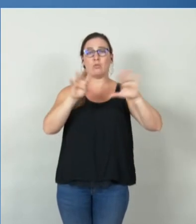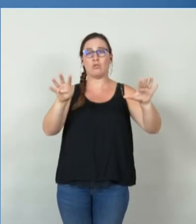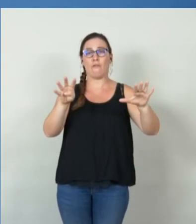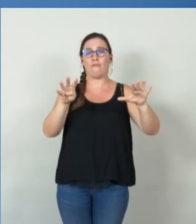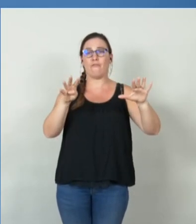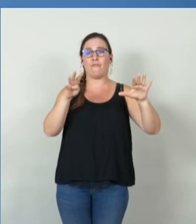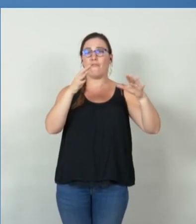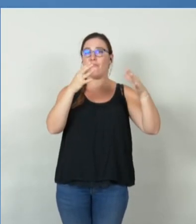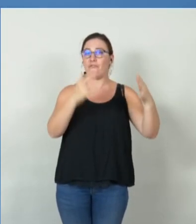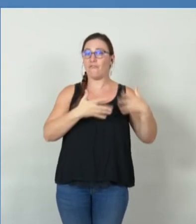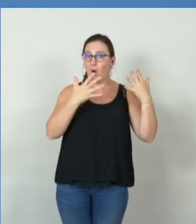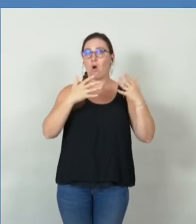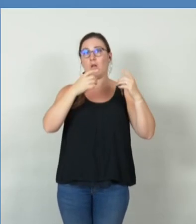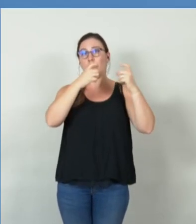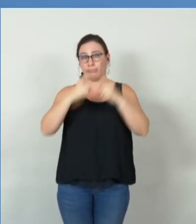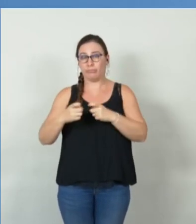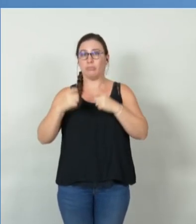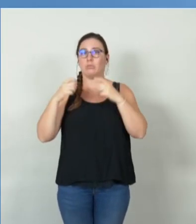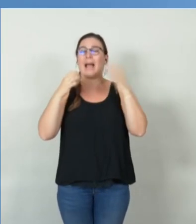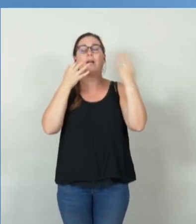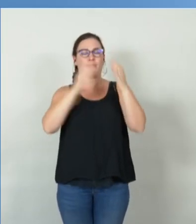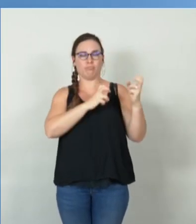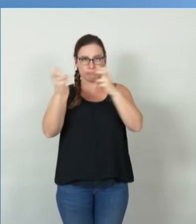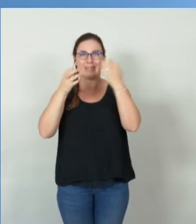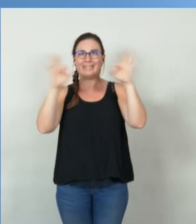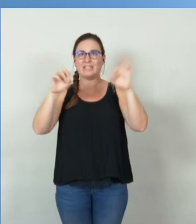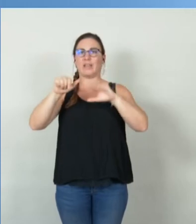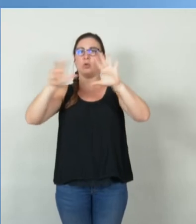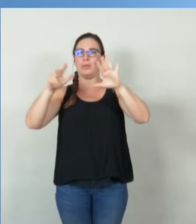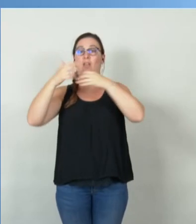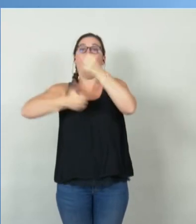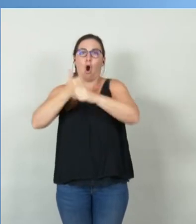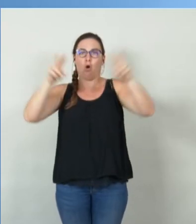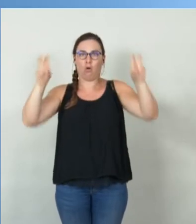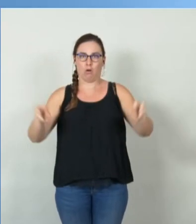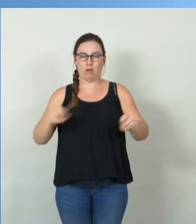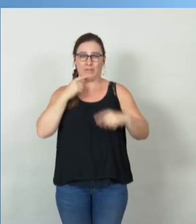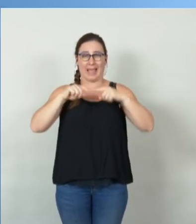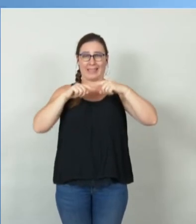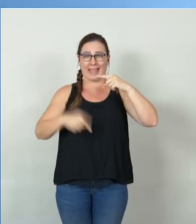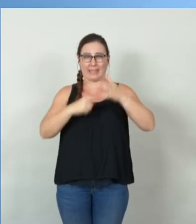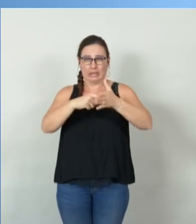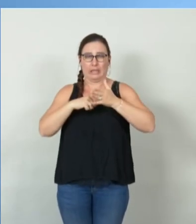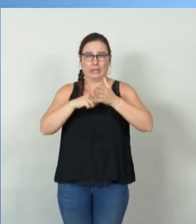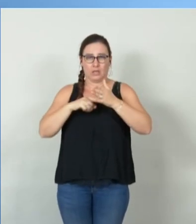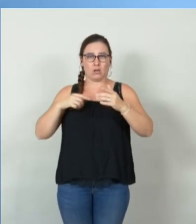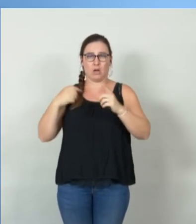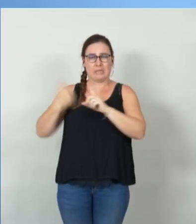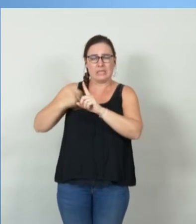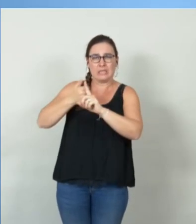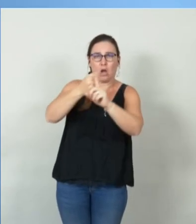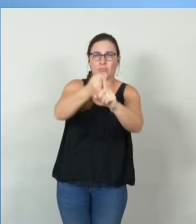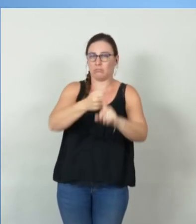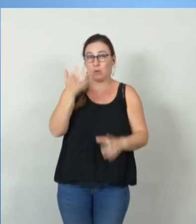à 10,8 ans et là aussi la course à la dette est une catastrophe pour l'avenir de